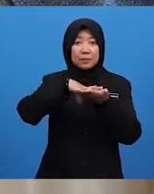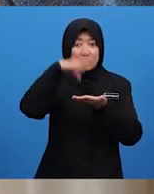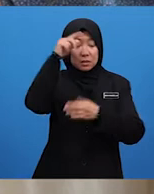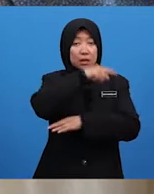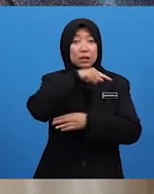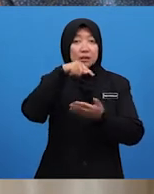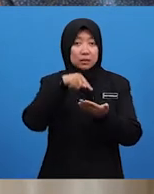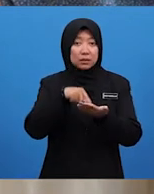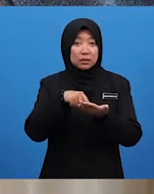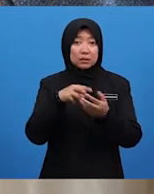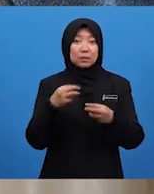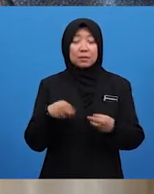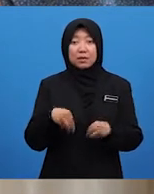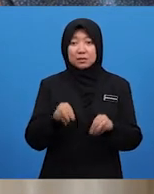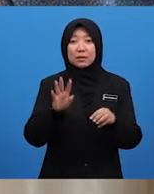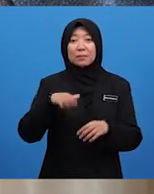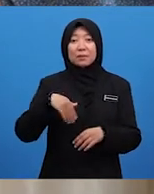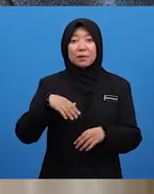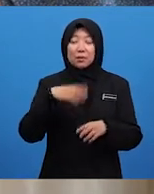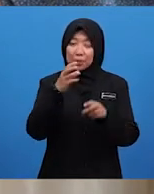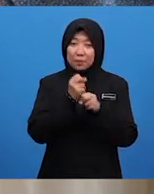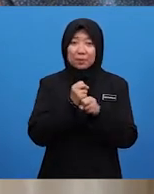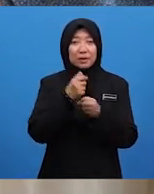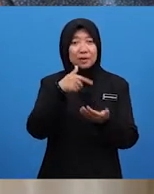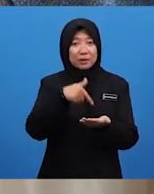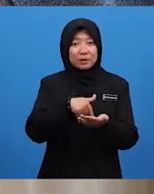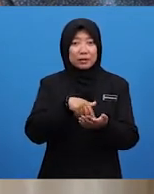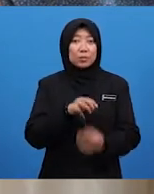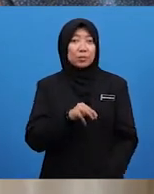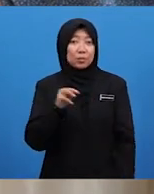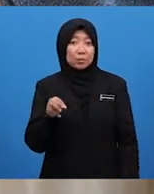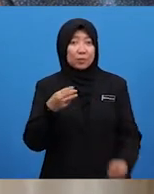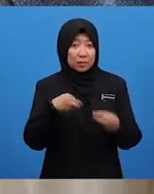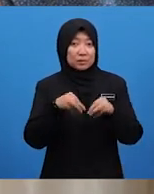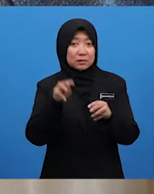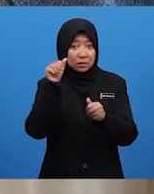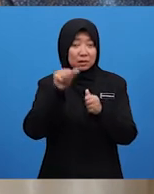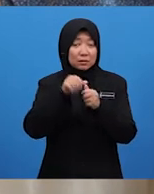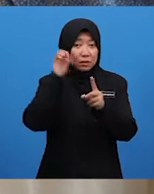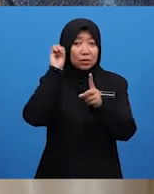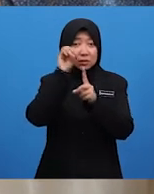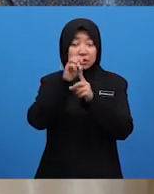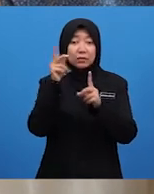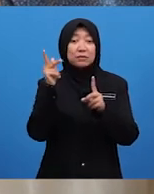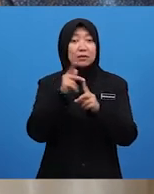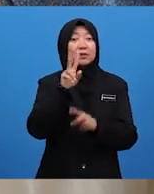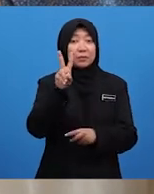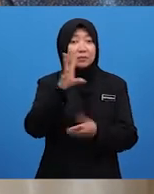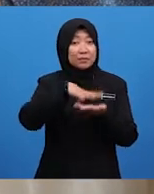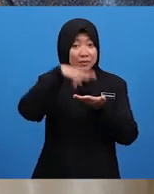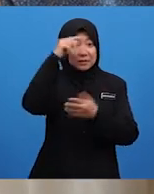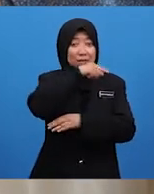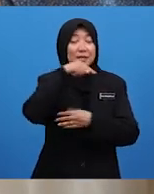hari ini masih belum tercapai. Murid-murid masih ingat objektif kedua pembelajaran kita hari